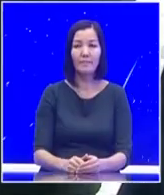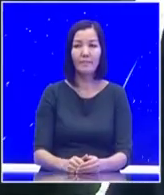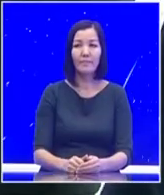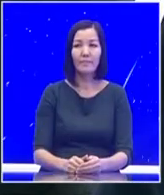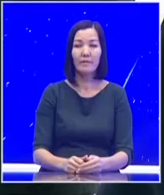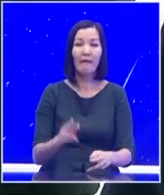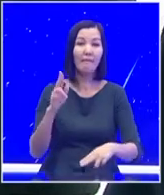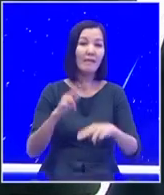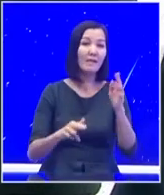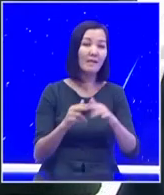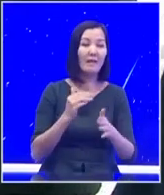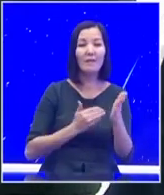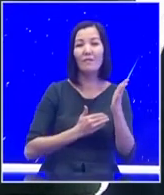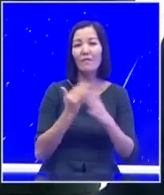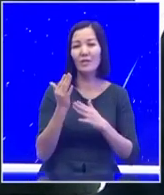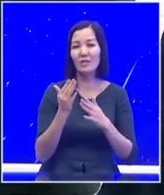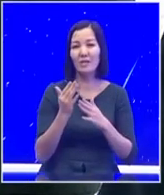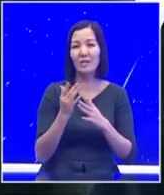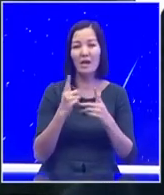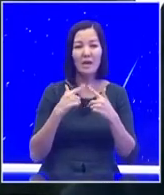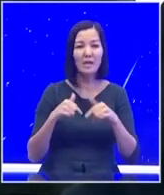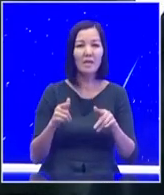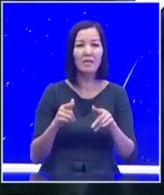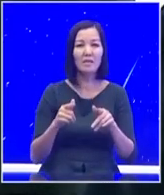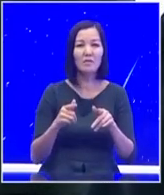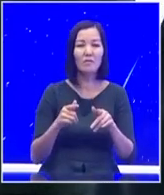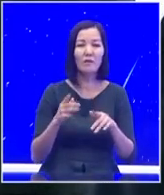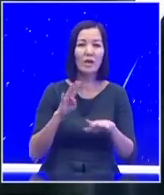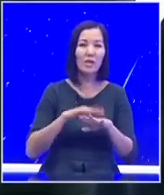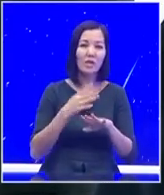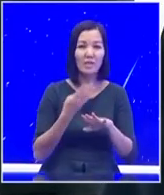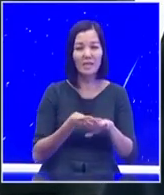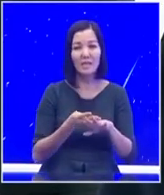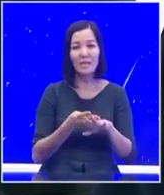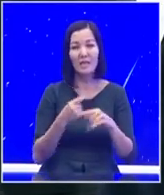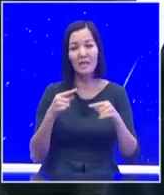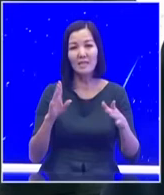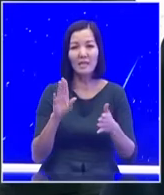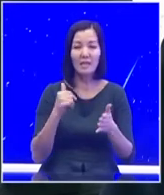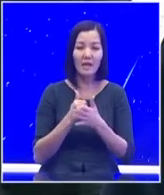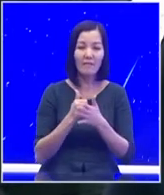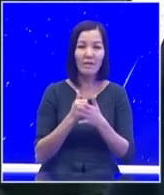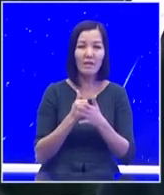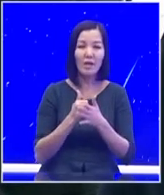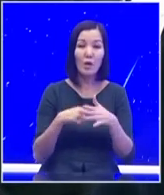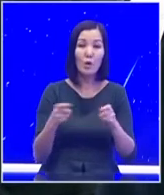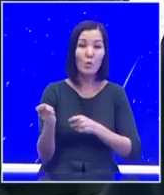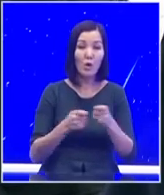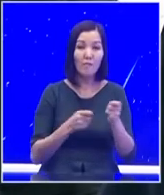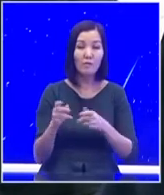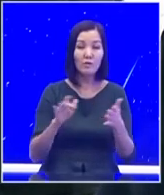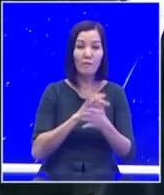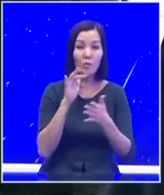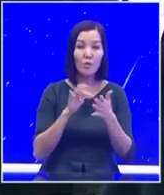Настроение высшее, высшее. Здесь так организовано, и шашлыки, и все прочее. И самое главное, что руководство